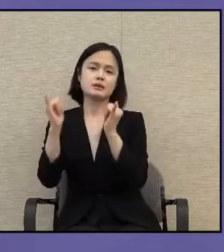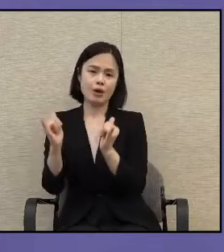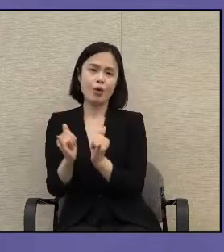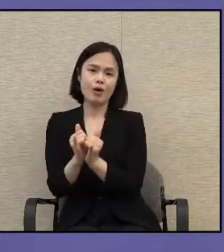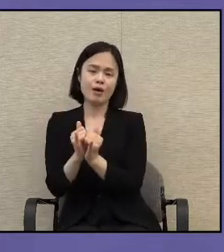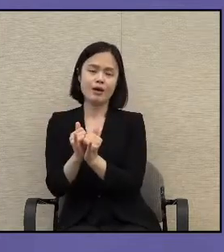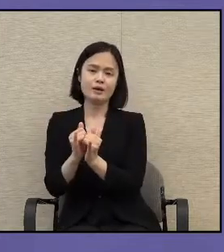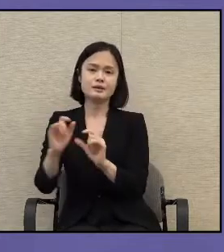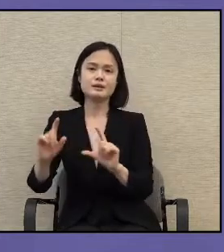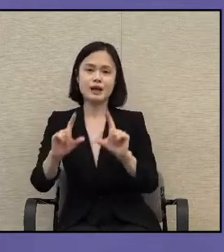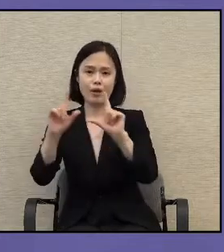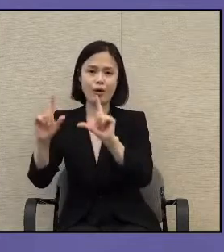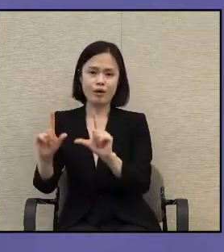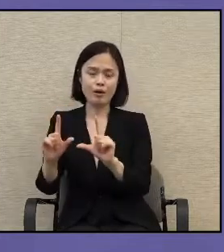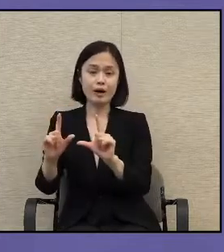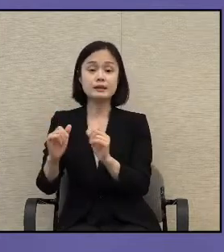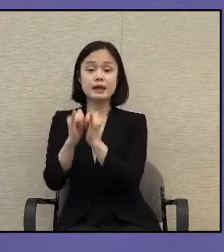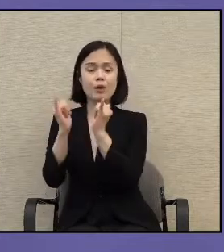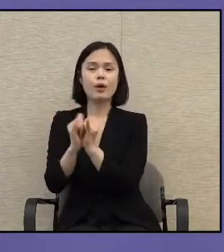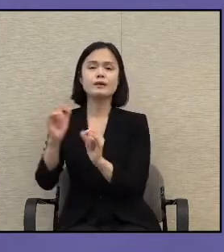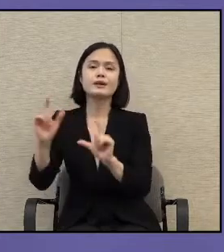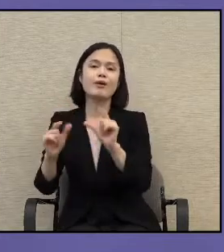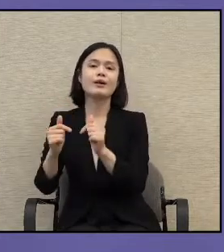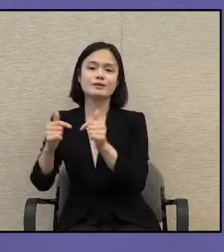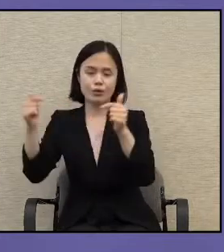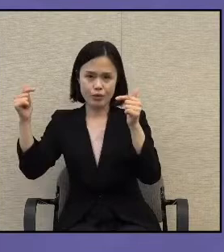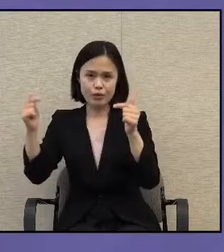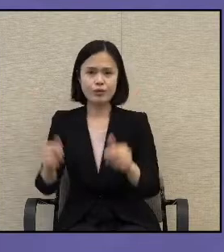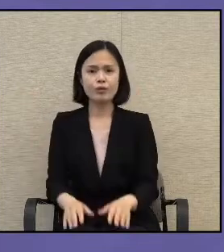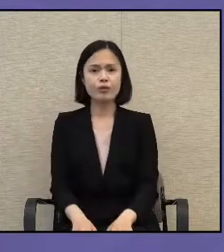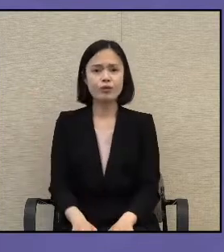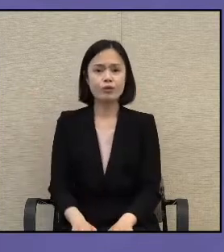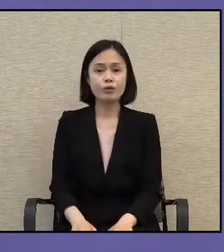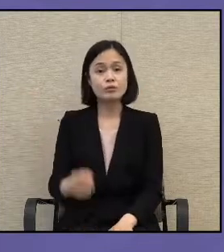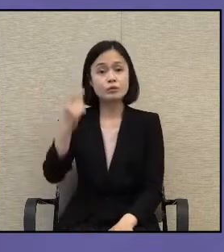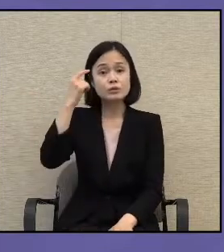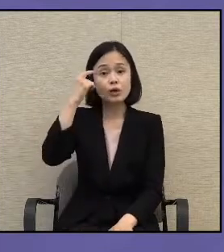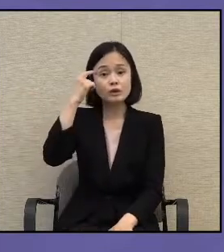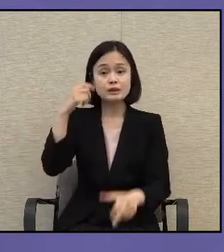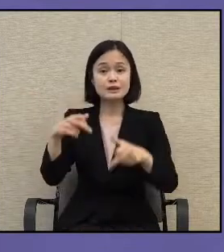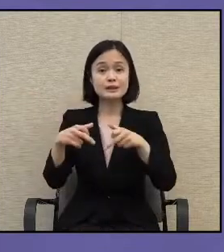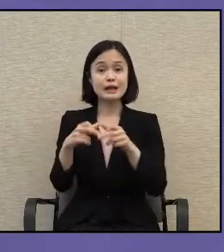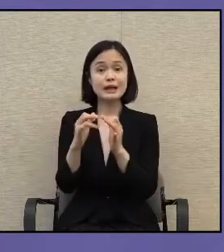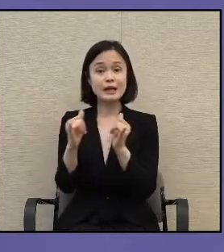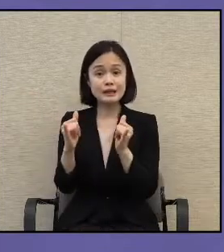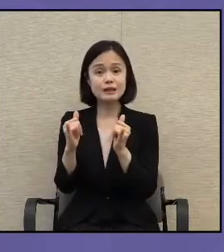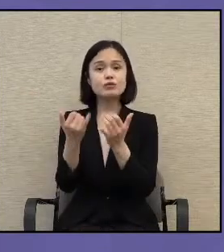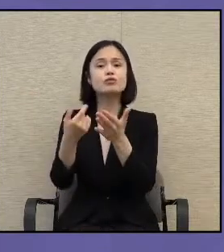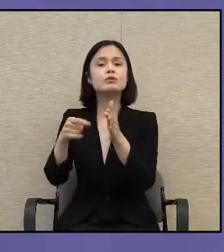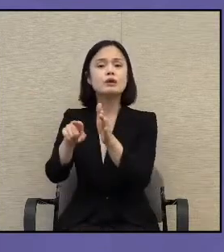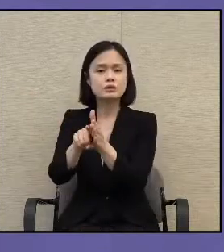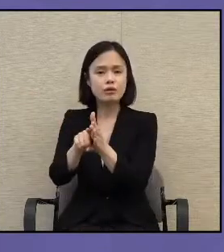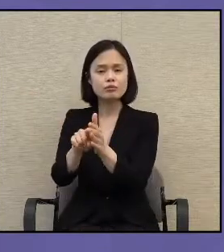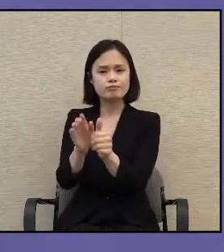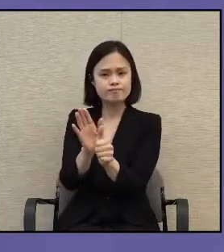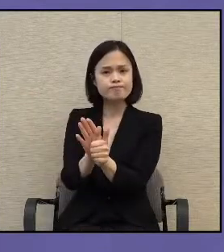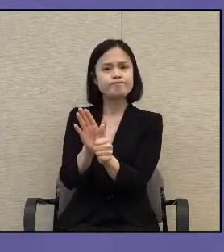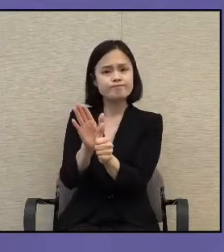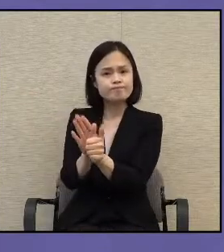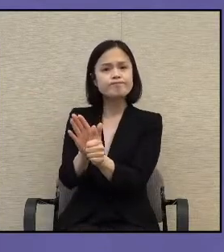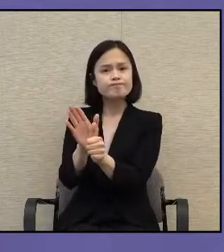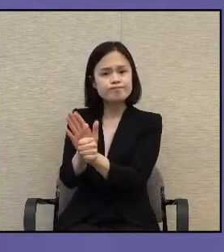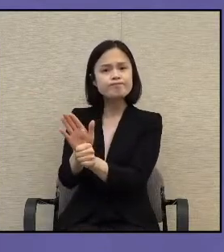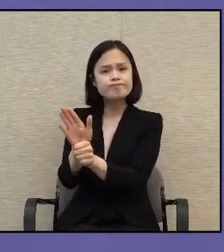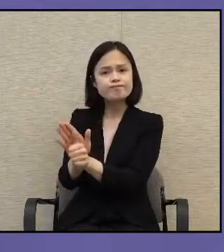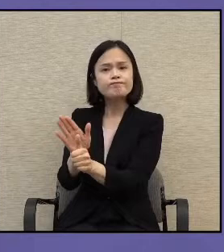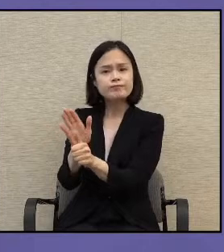있었고, 그런 이제 당연히 이분들에 대해서 이제 여러 가지 뭐 서포티드